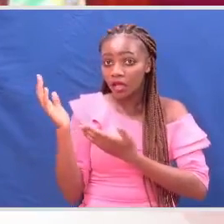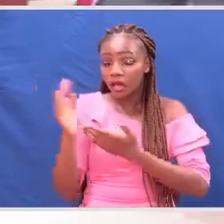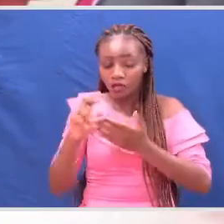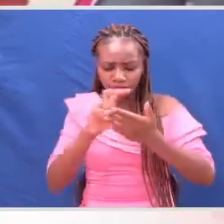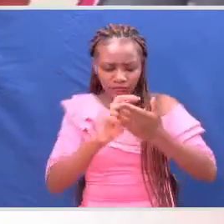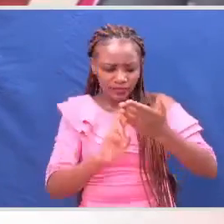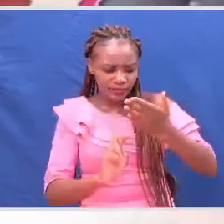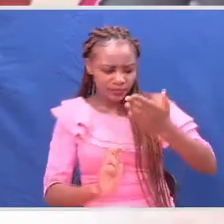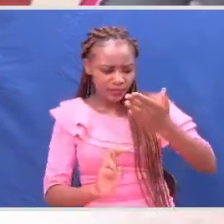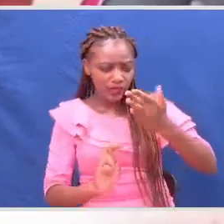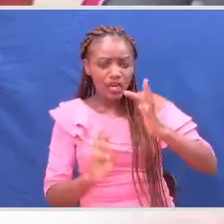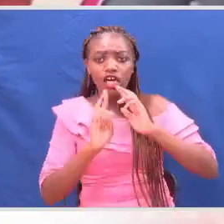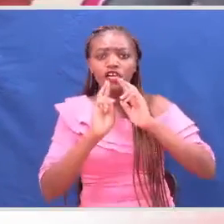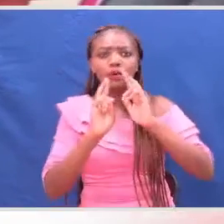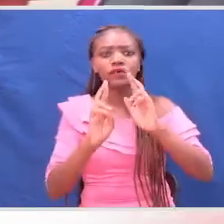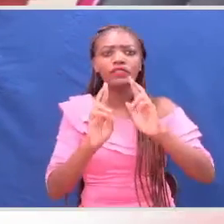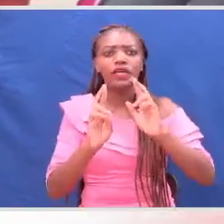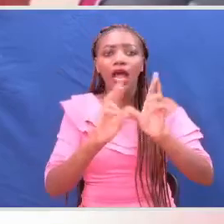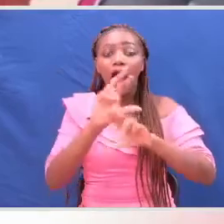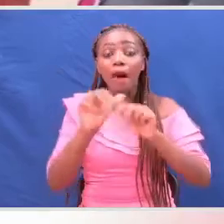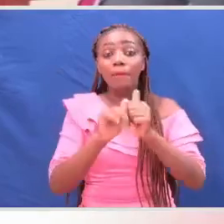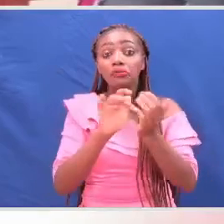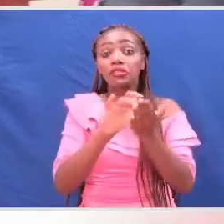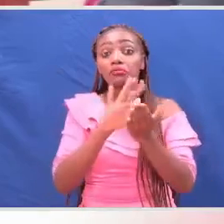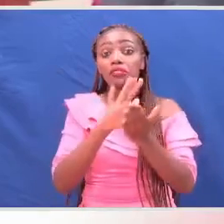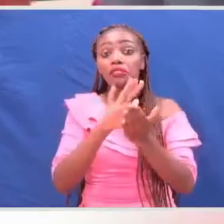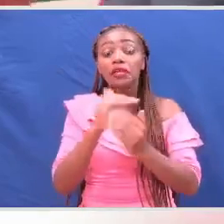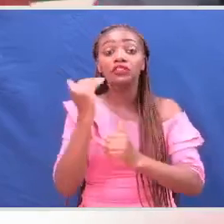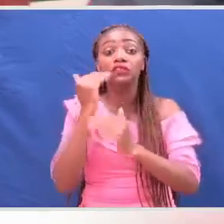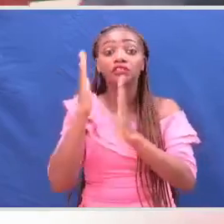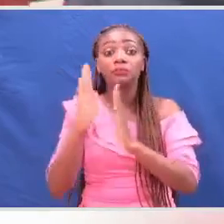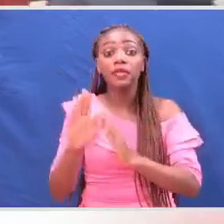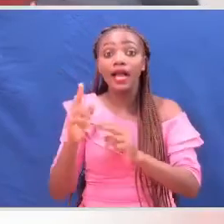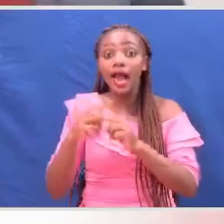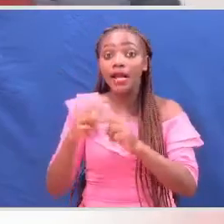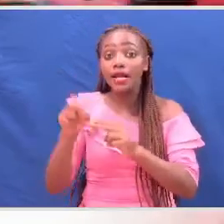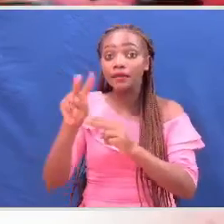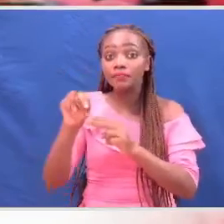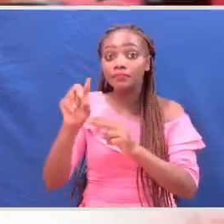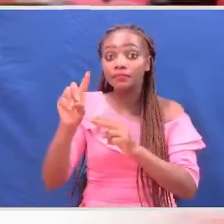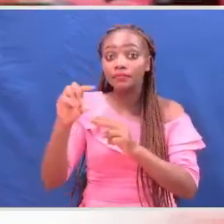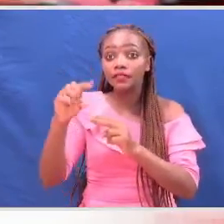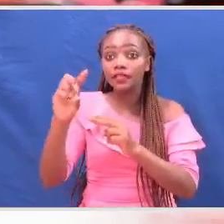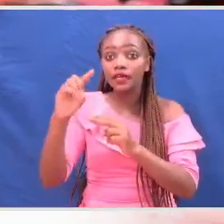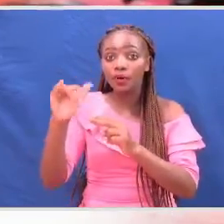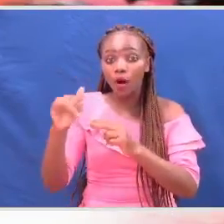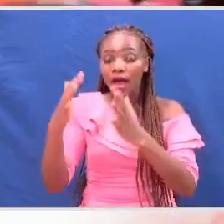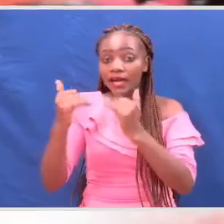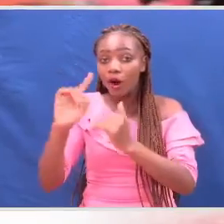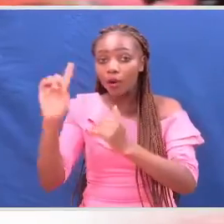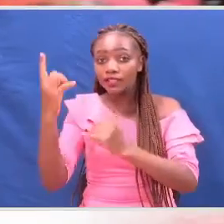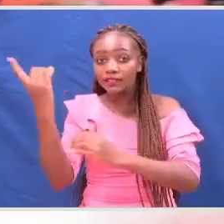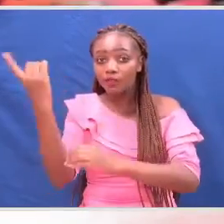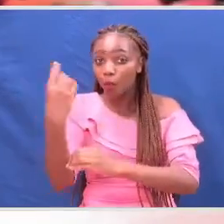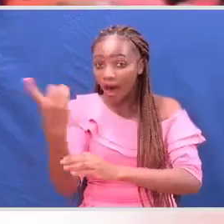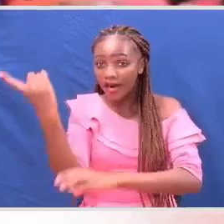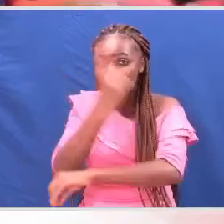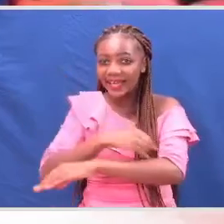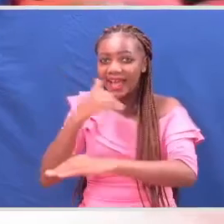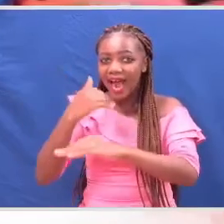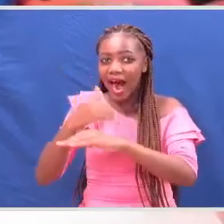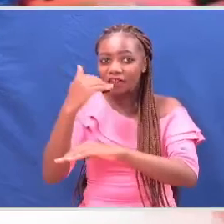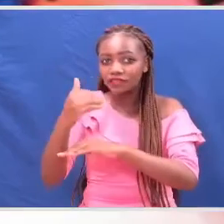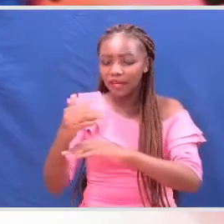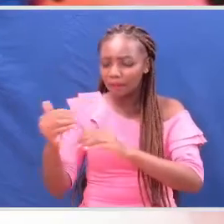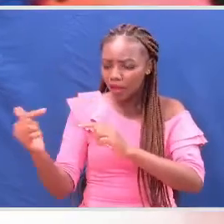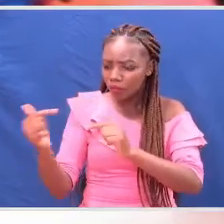alipokuwa akisoma taarifa ya kutimuliwa kwa spika Ndegwa Wahome. Hii ikiwa siku moja tu baada ya kizaazaa cha